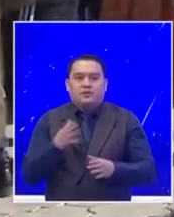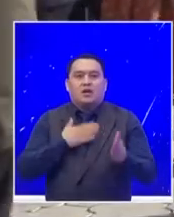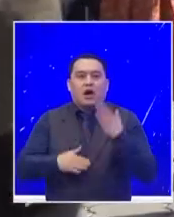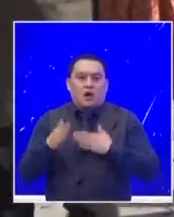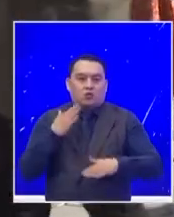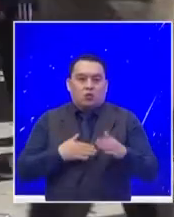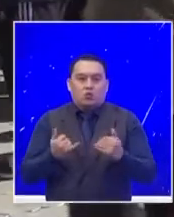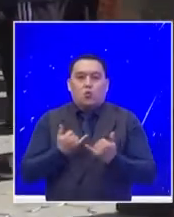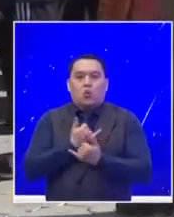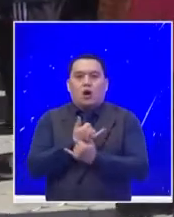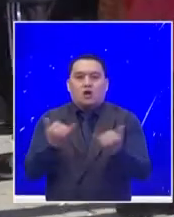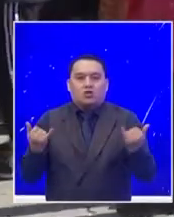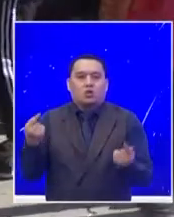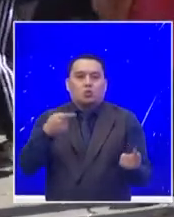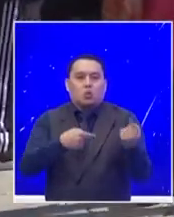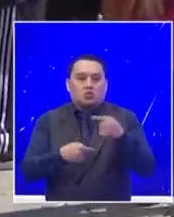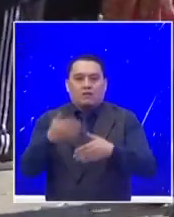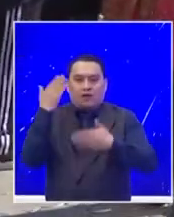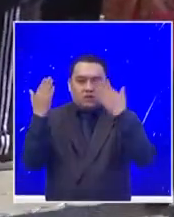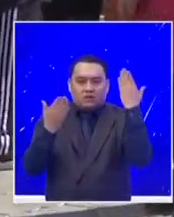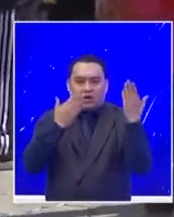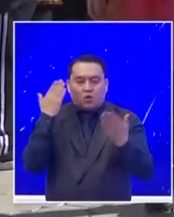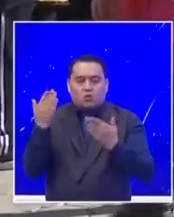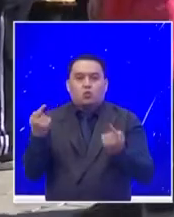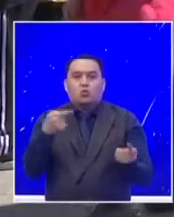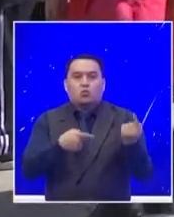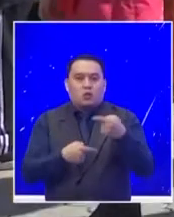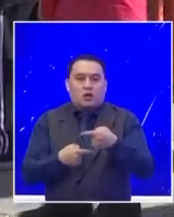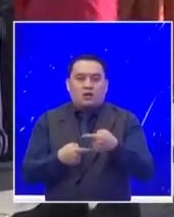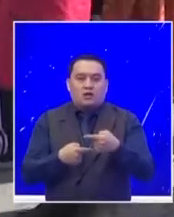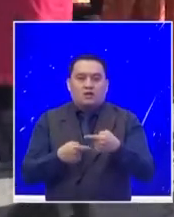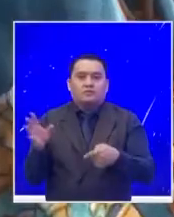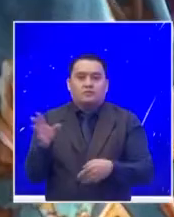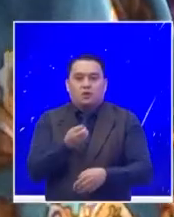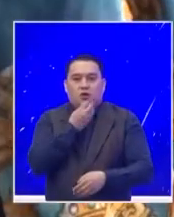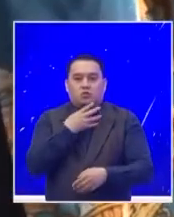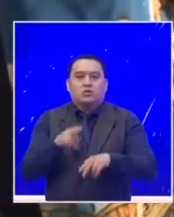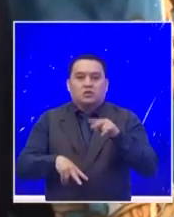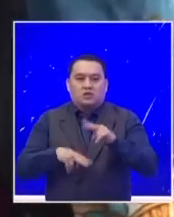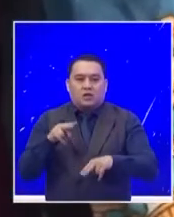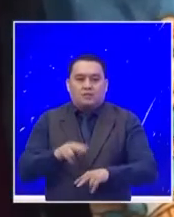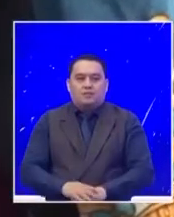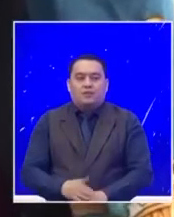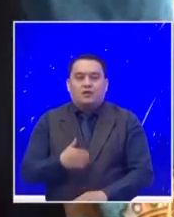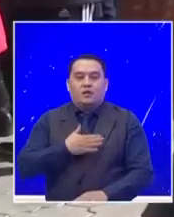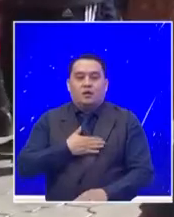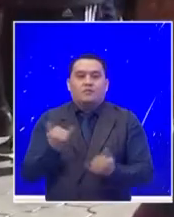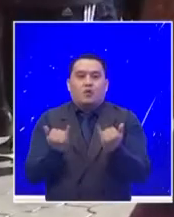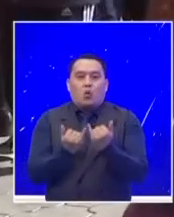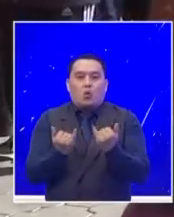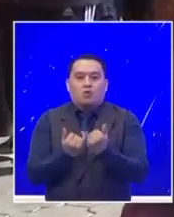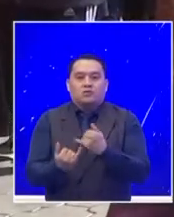радуются, угощают друг друга, веселятся, радуют друг друга. И у всех хорошее настроение. Я хожу в гости к